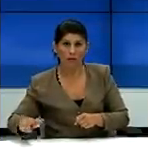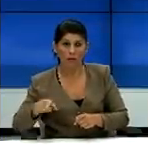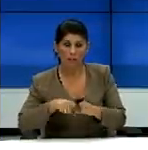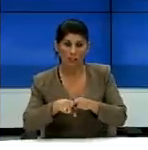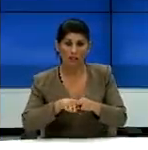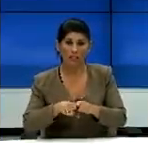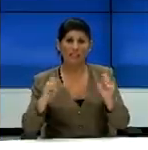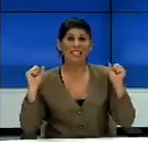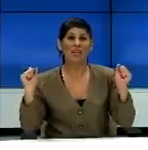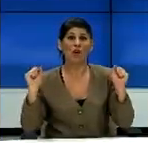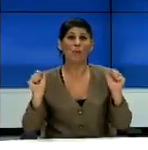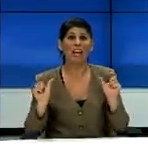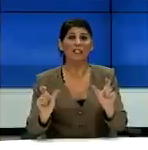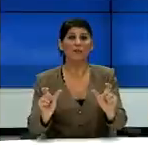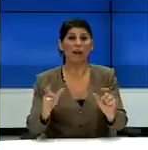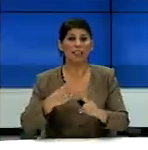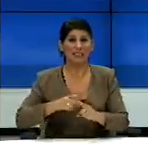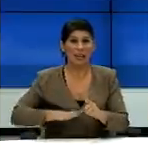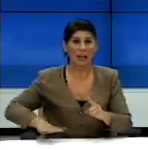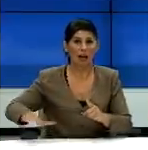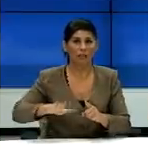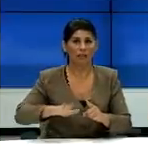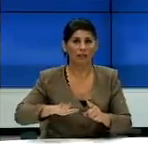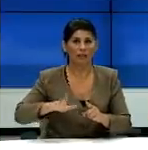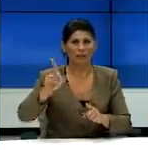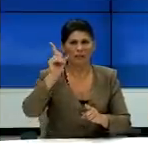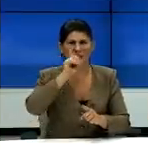υγειονομική ασφάλεια της χώρας σε φιάσκο.